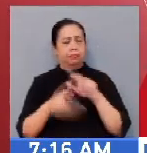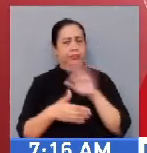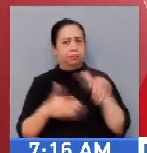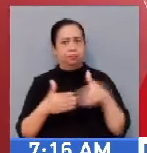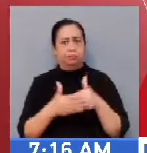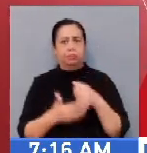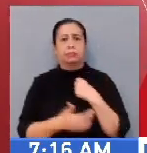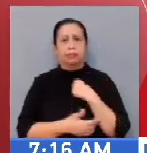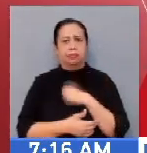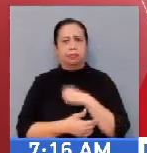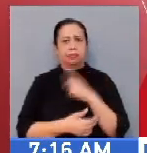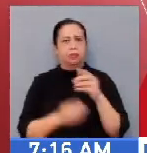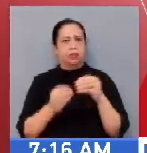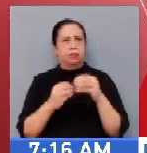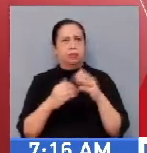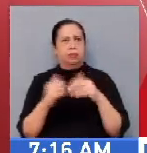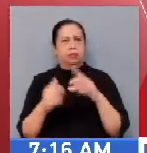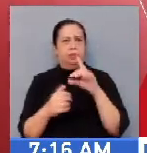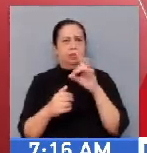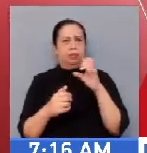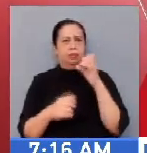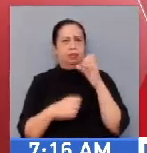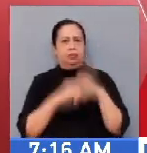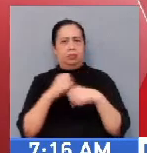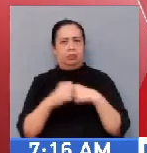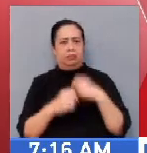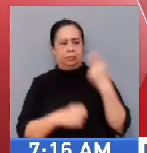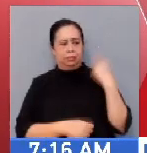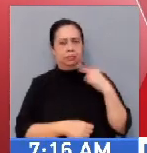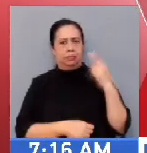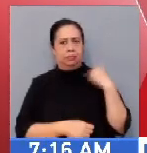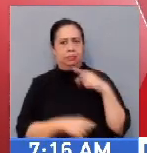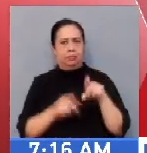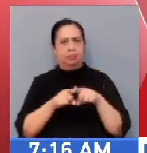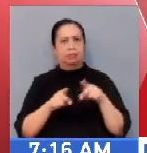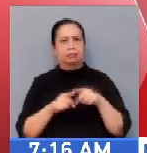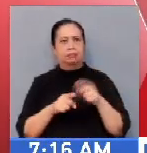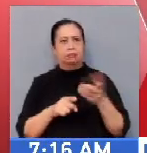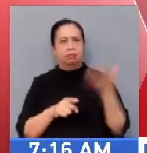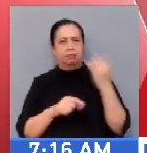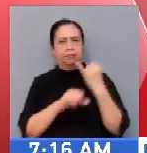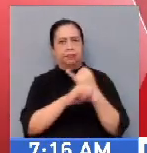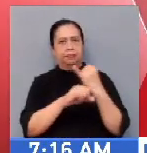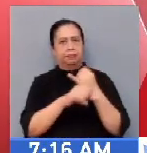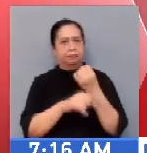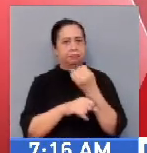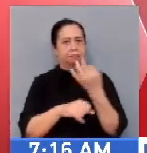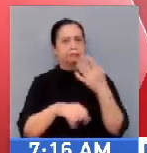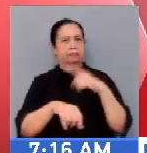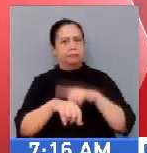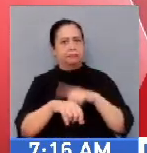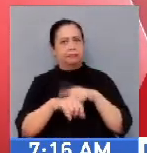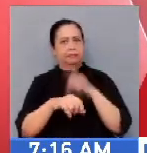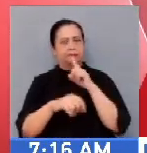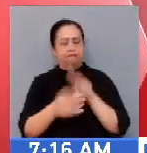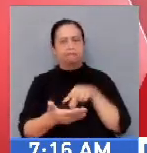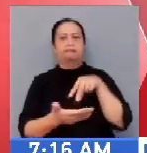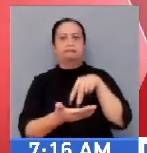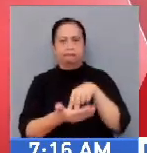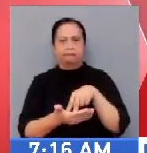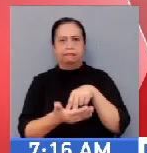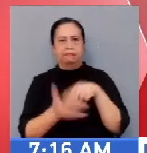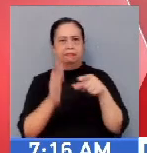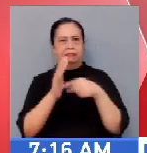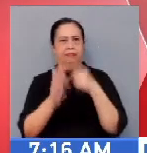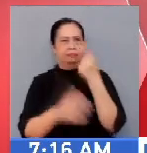higit 100 taong kasaysayan nito bilang institusyon ay ilang beses talagang tumindig, minsan nag-iisang tumindig